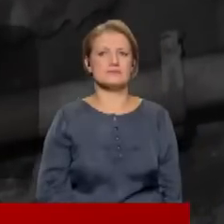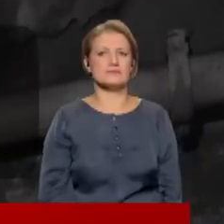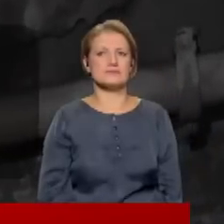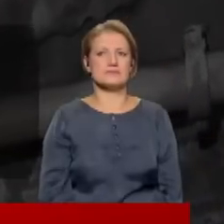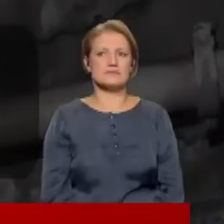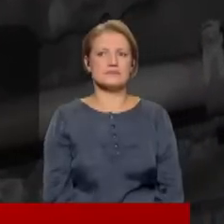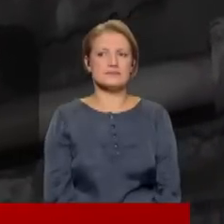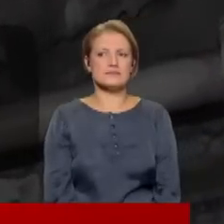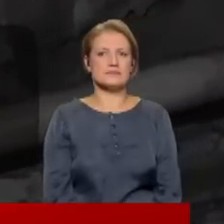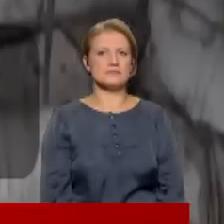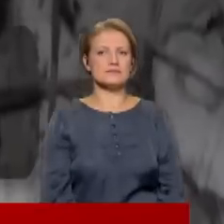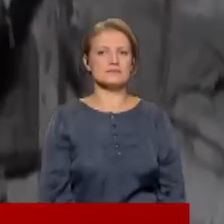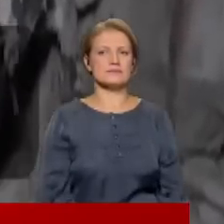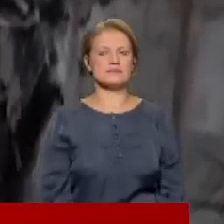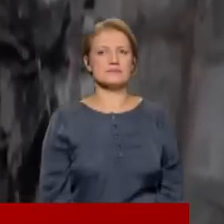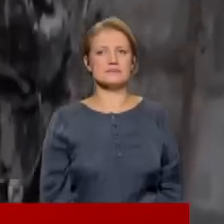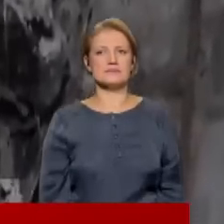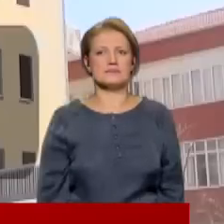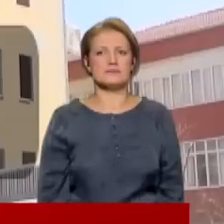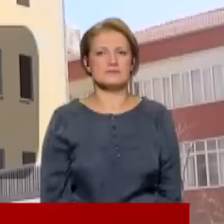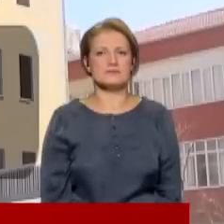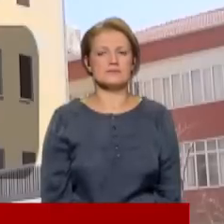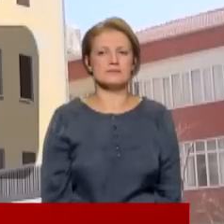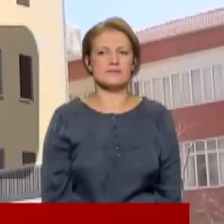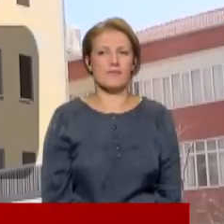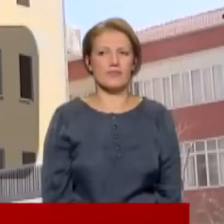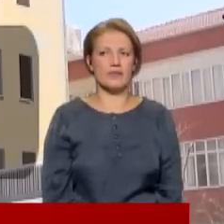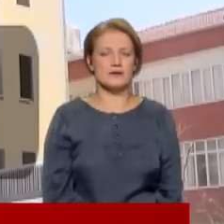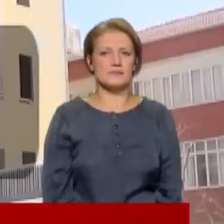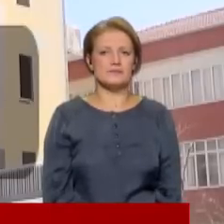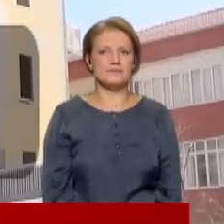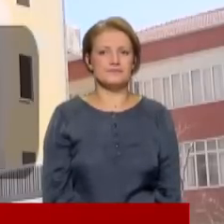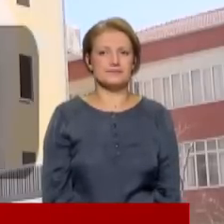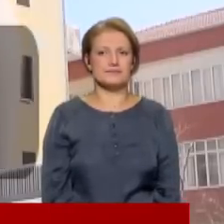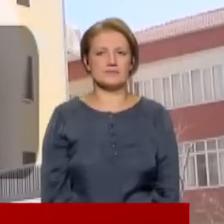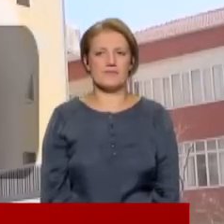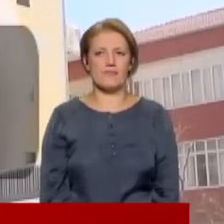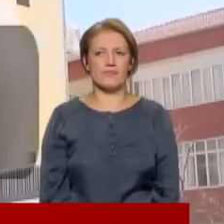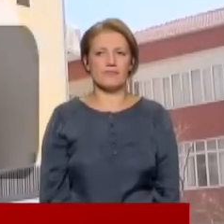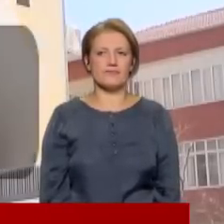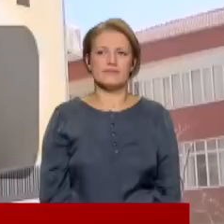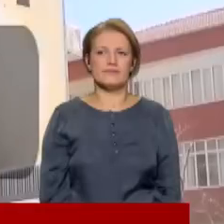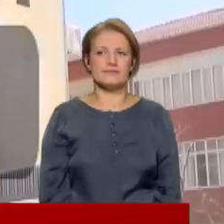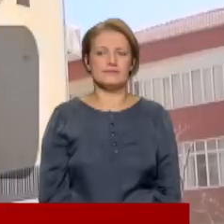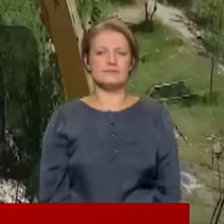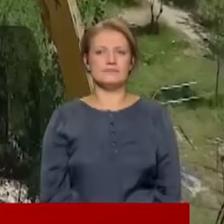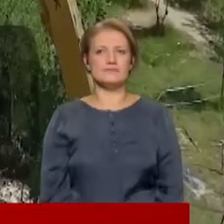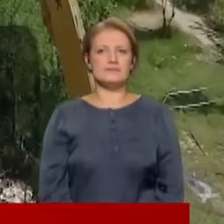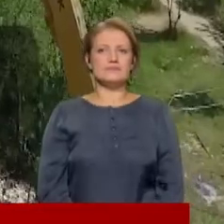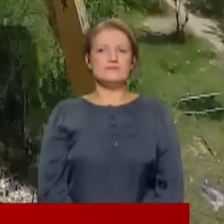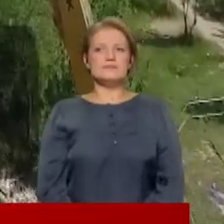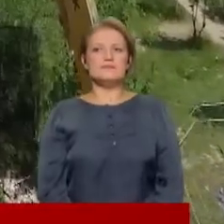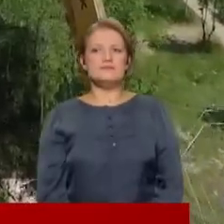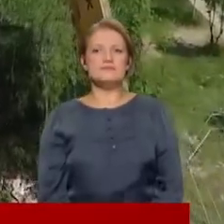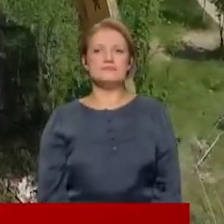Gerekirse İstanbul için özel bir yasa çıkarıp bir an önce başlayalım. Allah korusun, buradaki düşünülen ve söylenen depremin altından